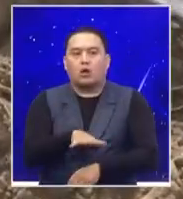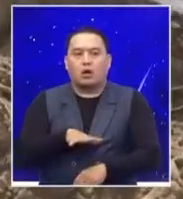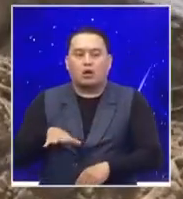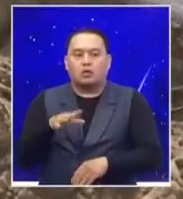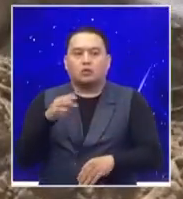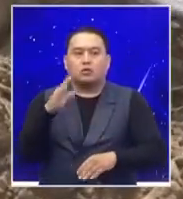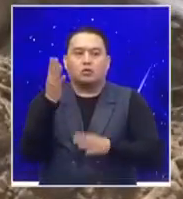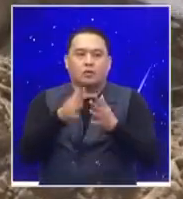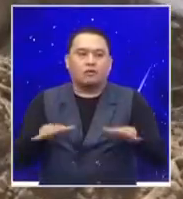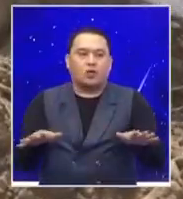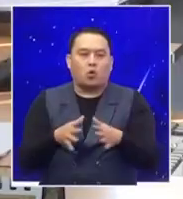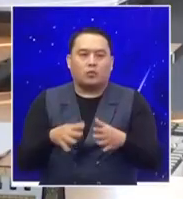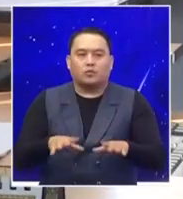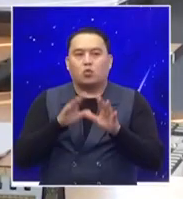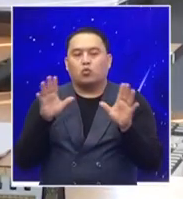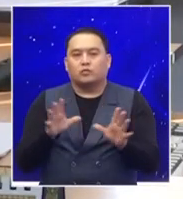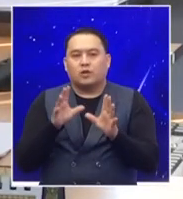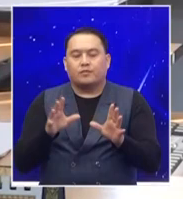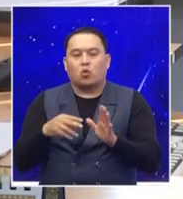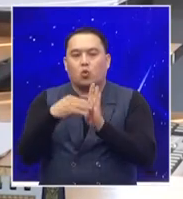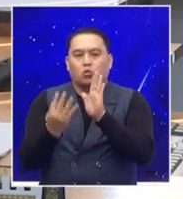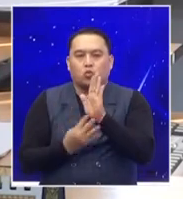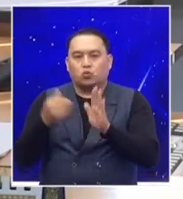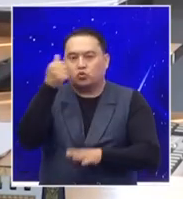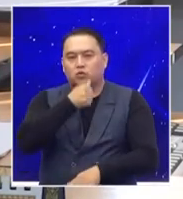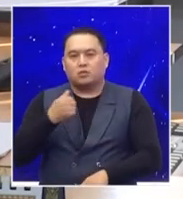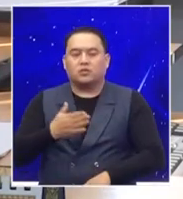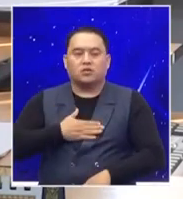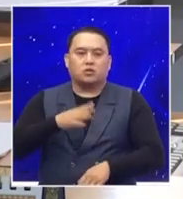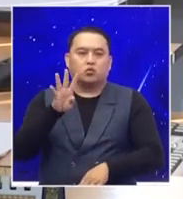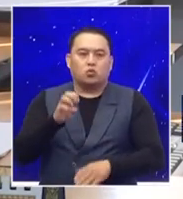тұқым бақтарында бапталған. 2019 жылы бізде